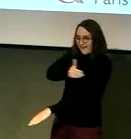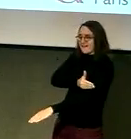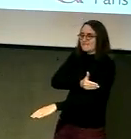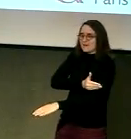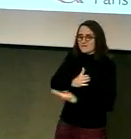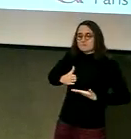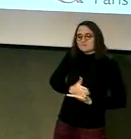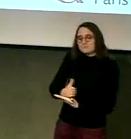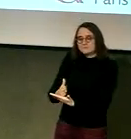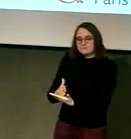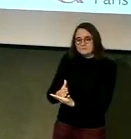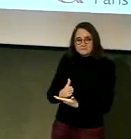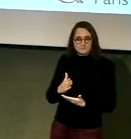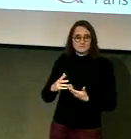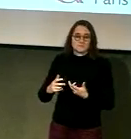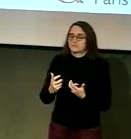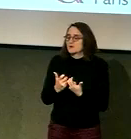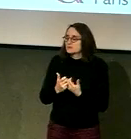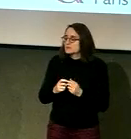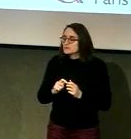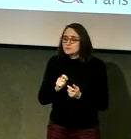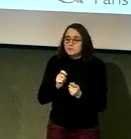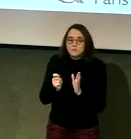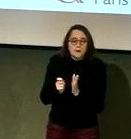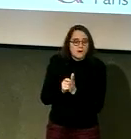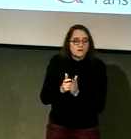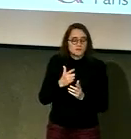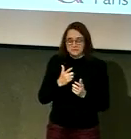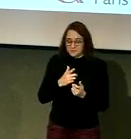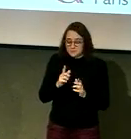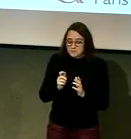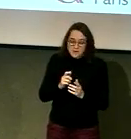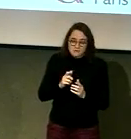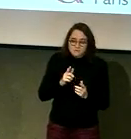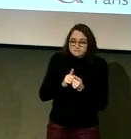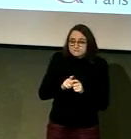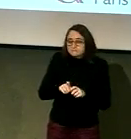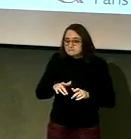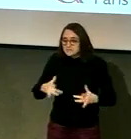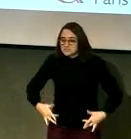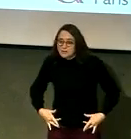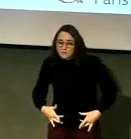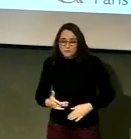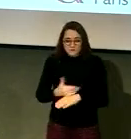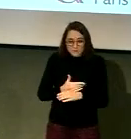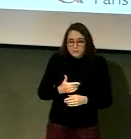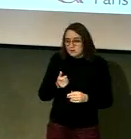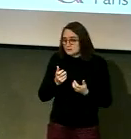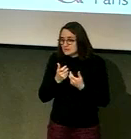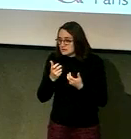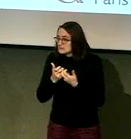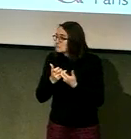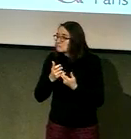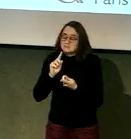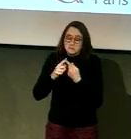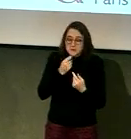c'est-à-dire sur les consultations peut-être de contraception, voire même avant, et voire même, de notre point de vue, je suppose,